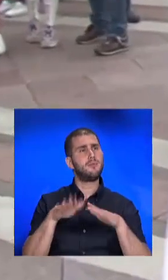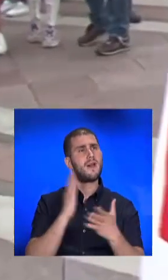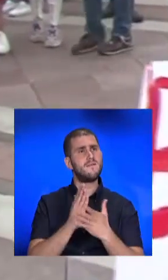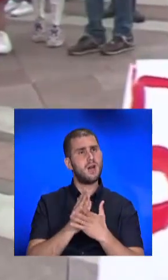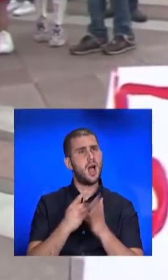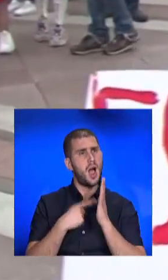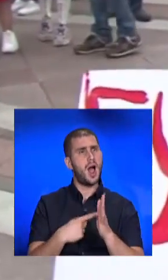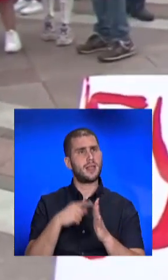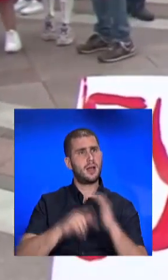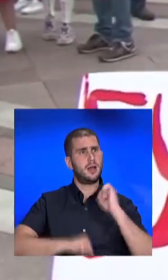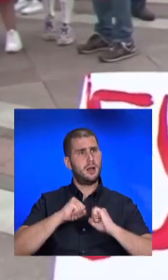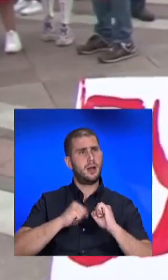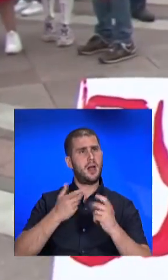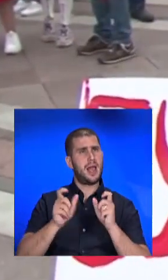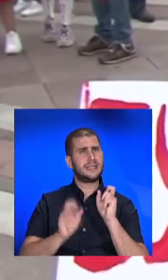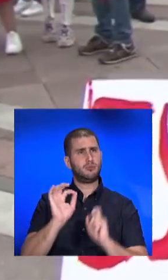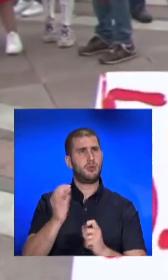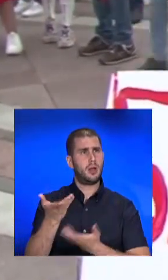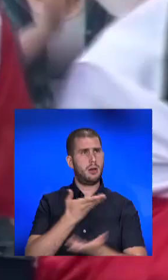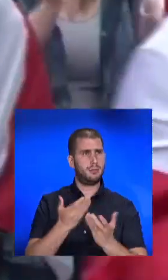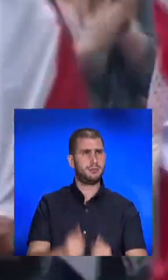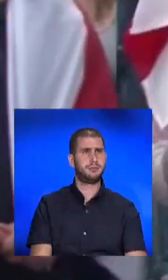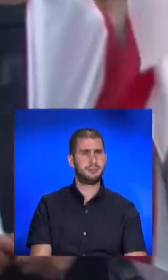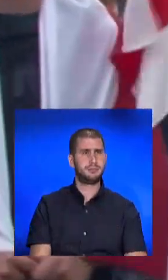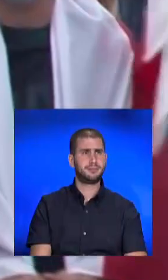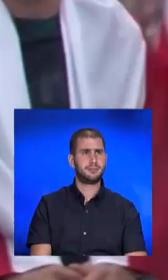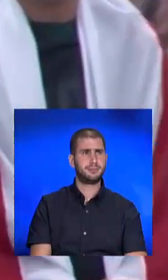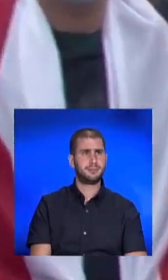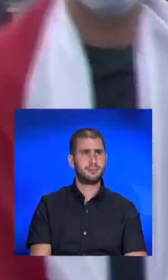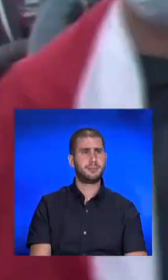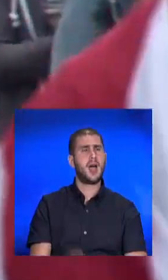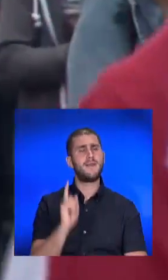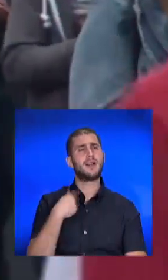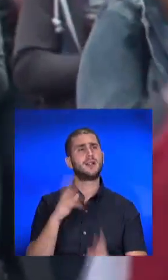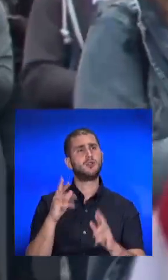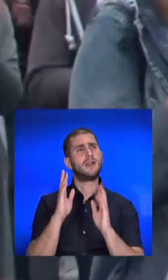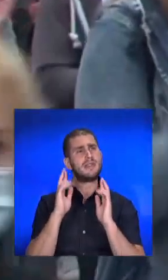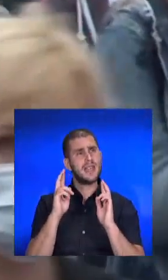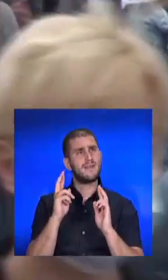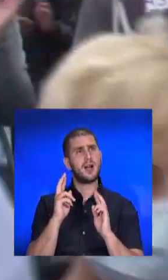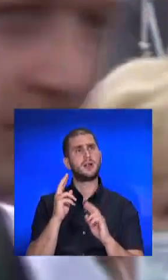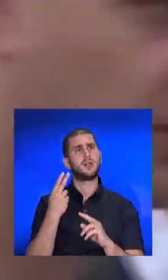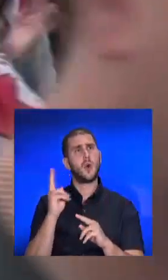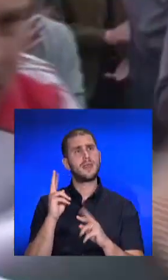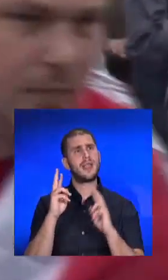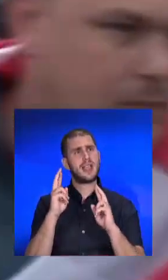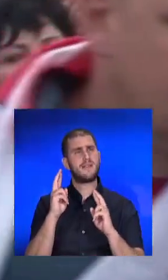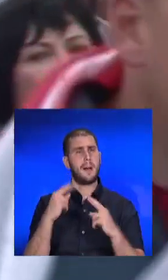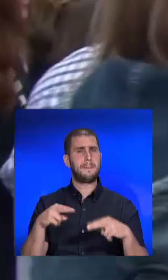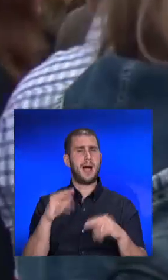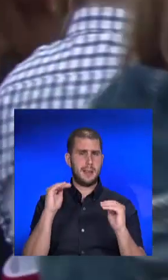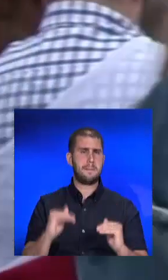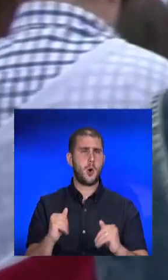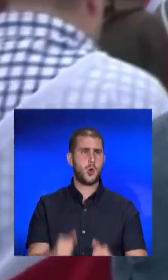Наше государство и наша власть уже показала, как они могут обращаться с своими людьми. Но уже есть вера, и вера в, уже больше,